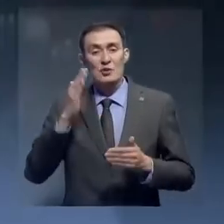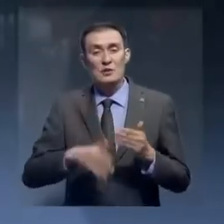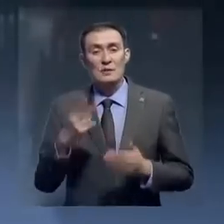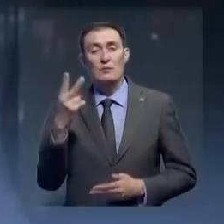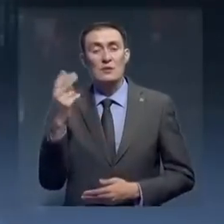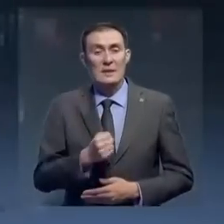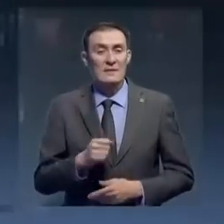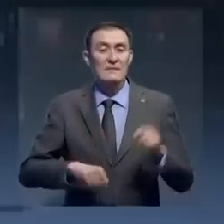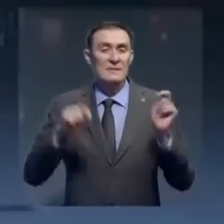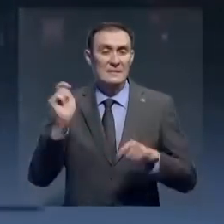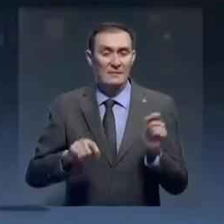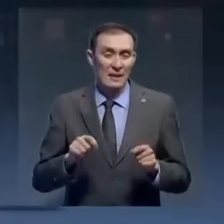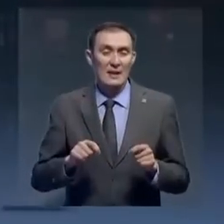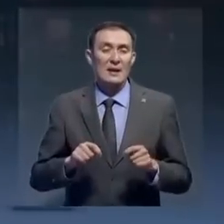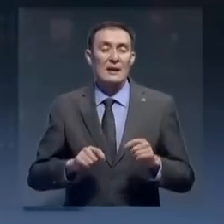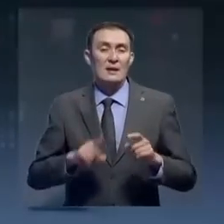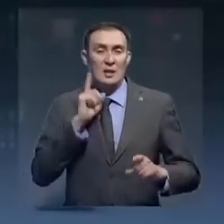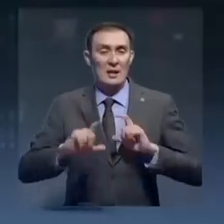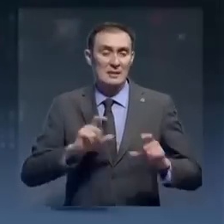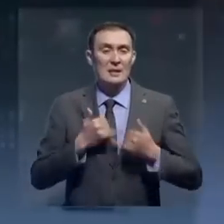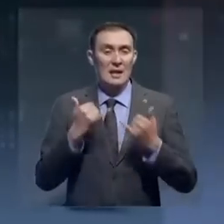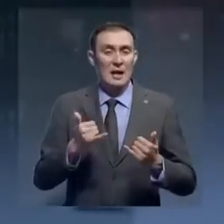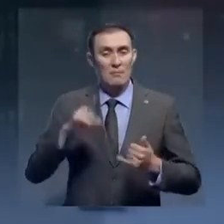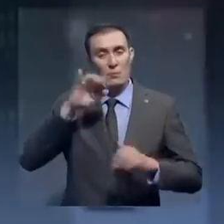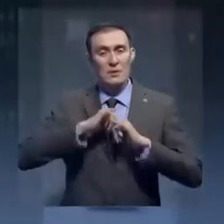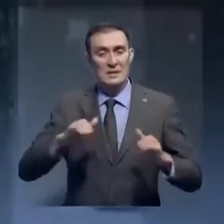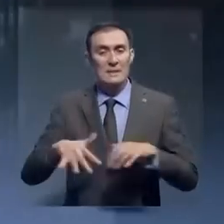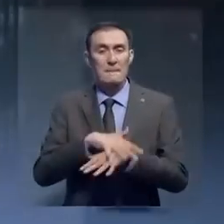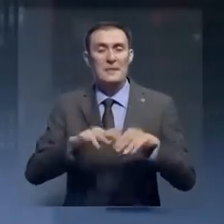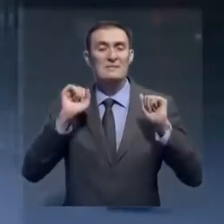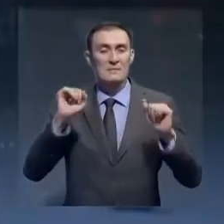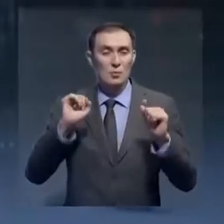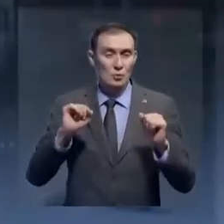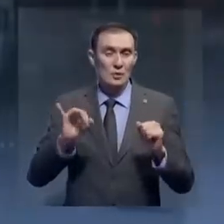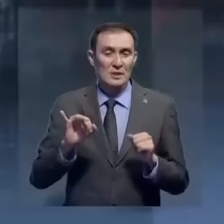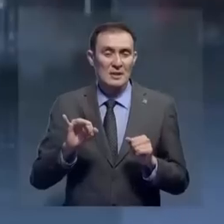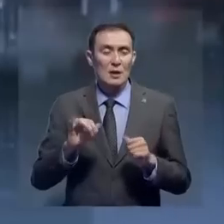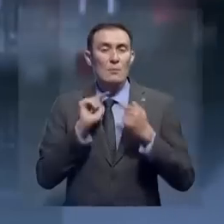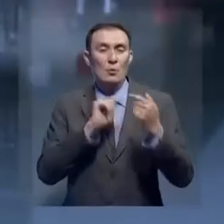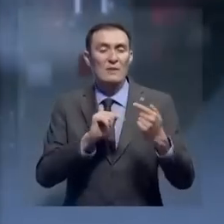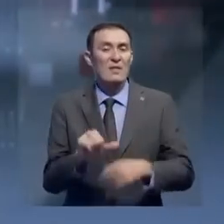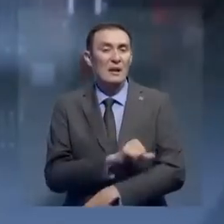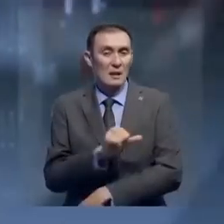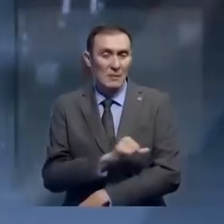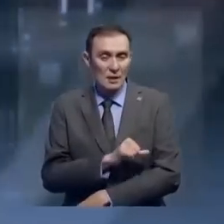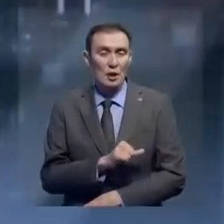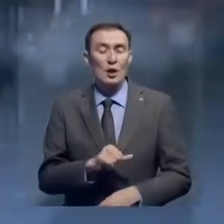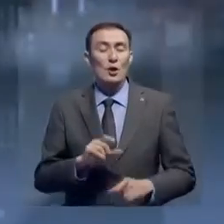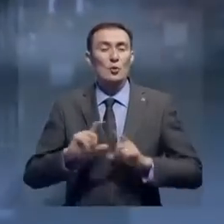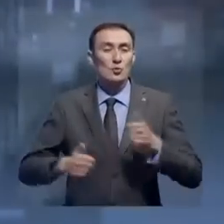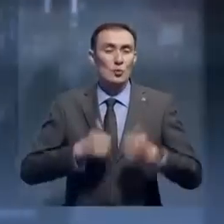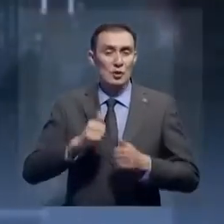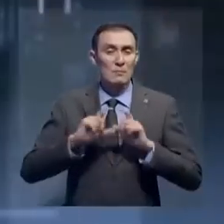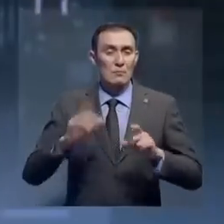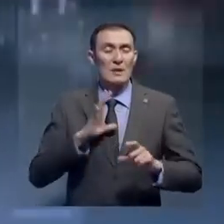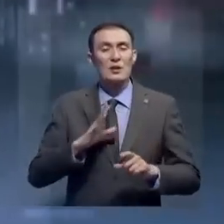завершился двухдневный фестиваль Инфинити Жас направленный на популяризацию массового спорта и борьбу с наркоманией помимо турнира